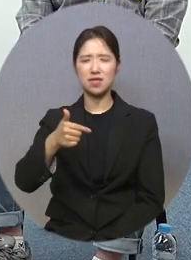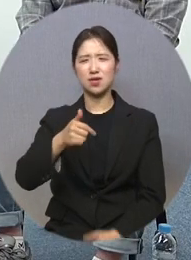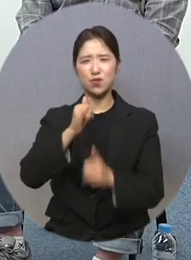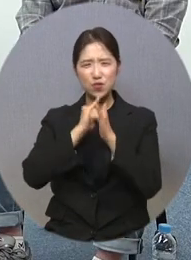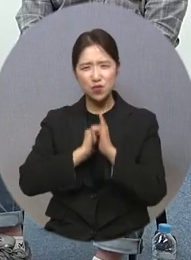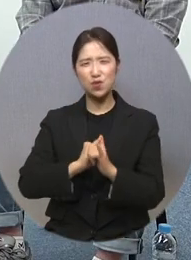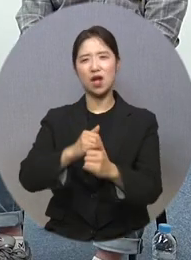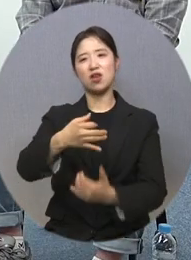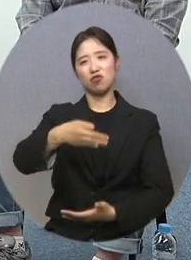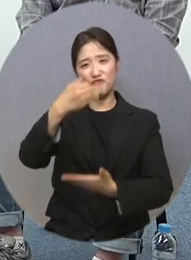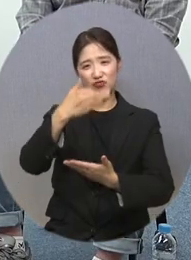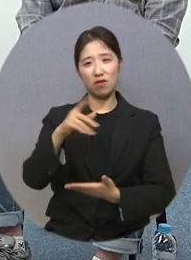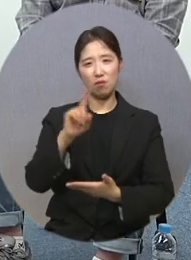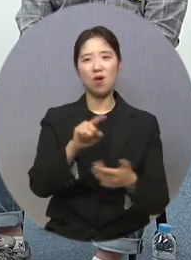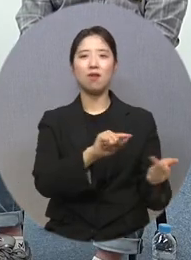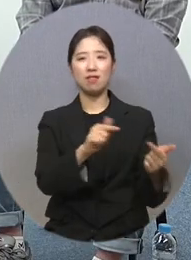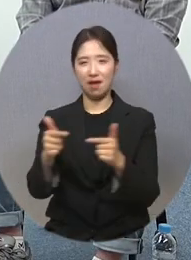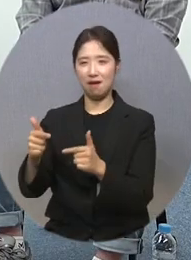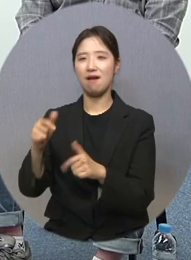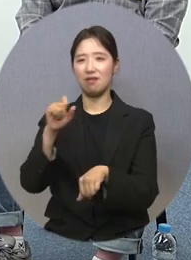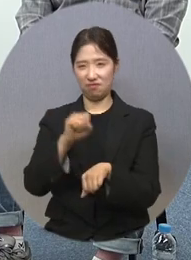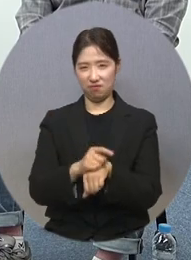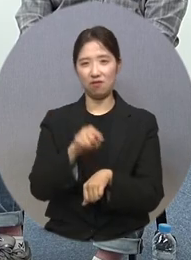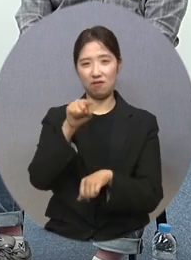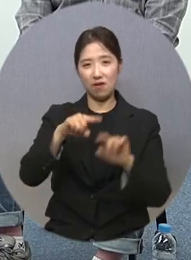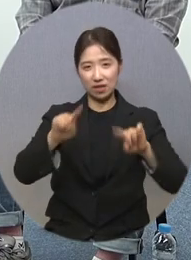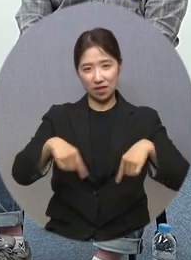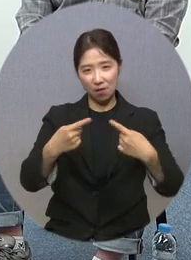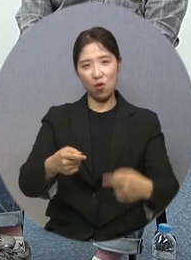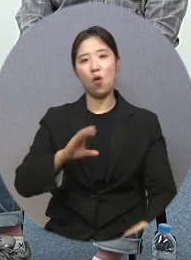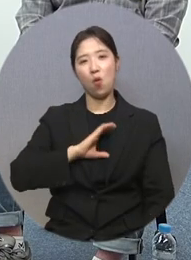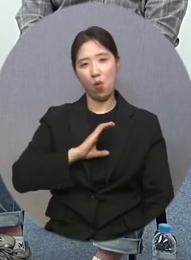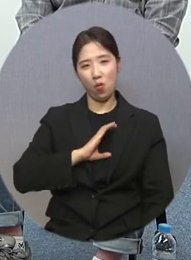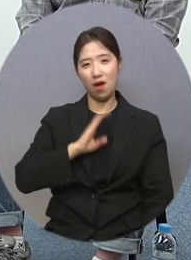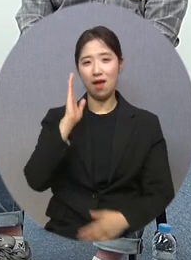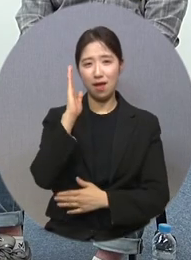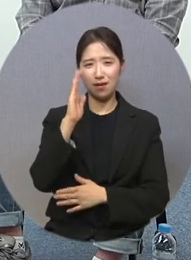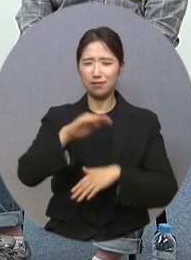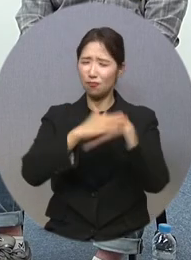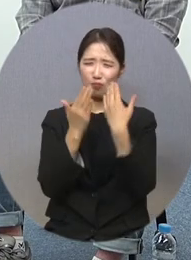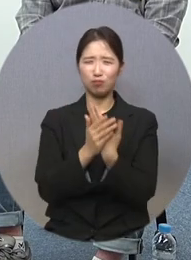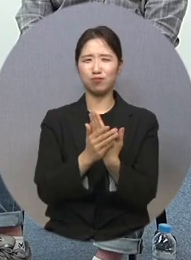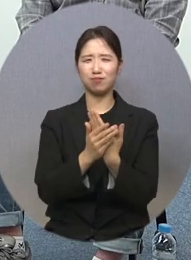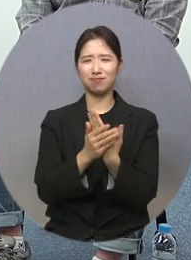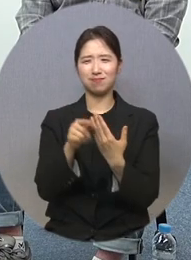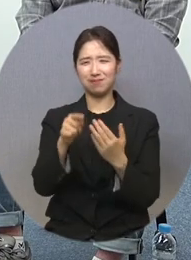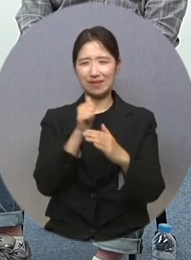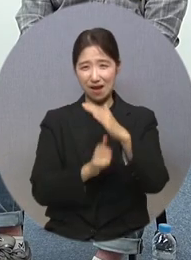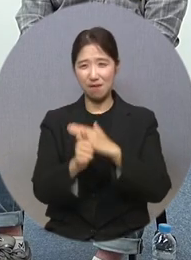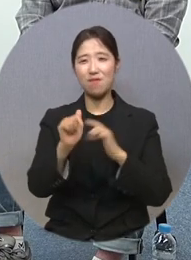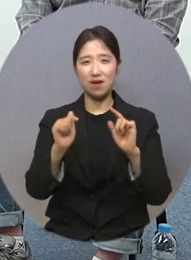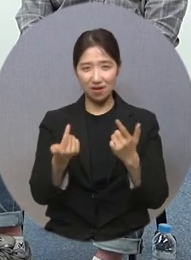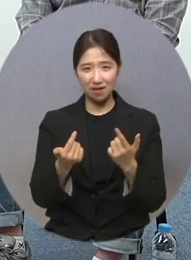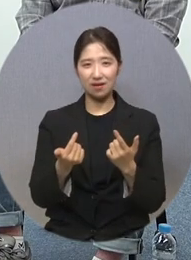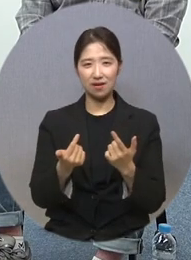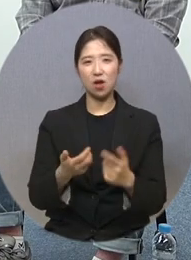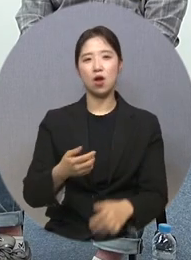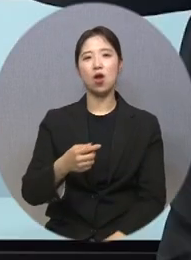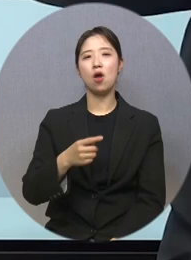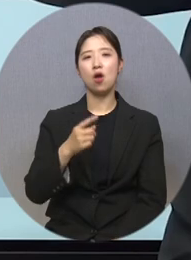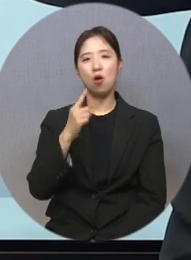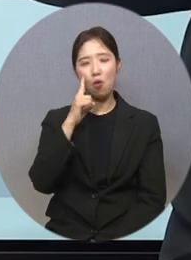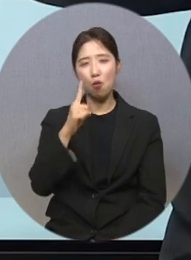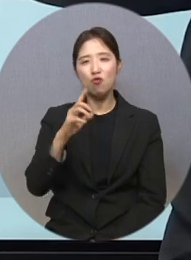유산이 다양성이다. 그래서 거기에 참여했던 코다의 얘기가 뭐 전부 대표하는 것도 아니고 고유성과